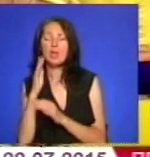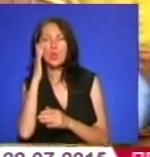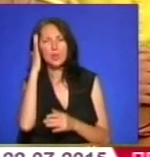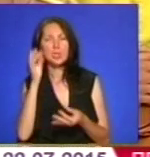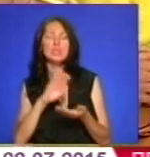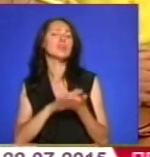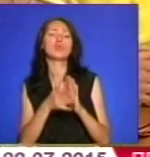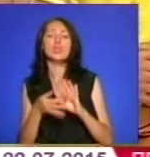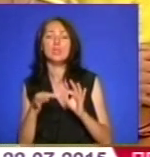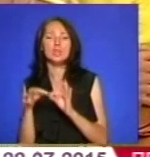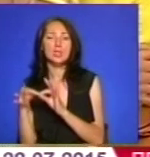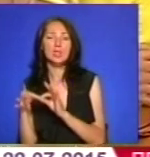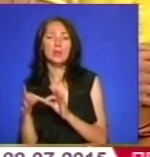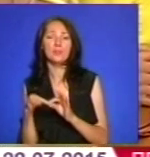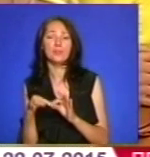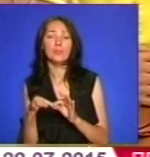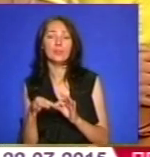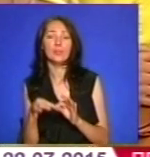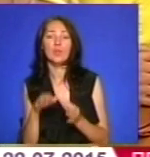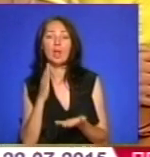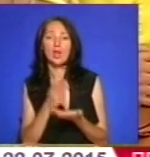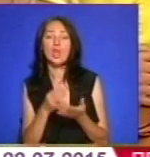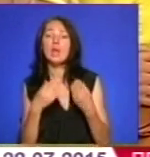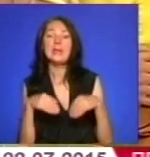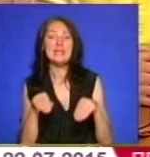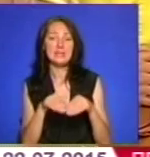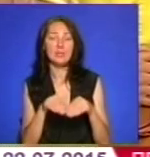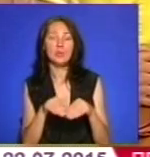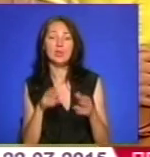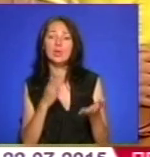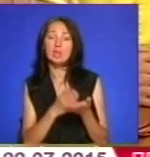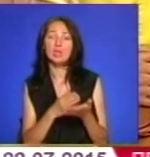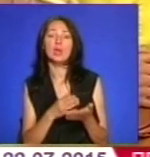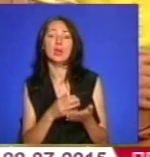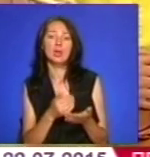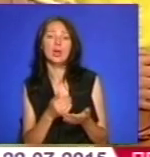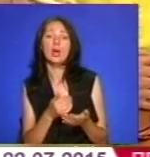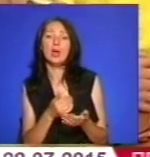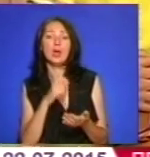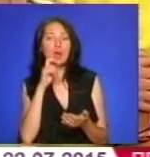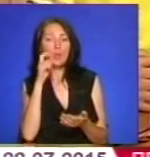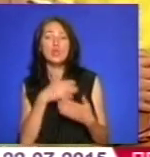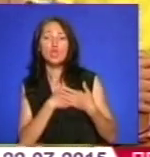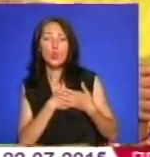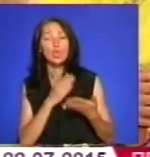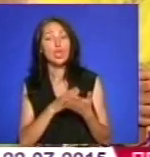складна ситуація, є сім'ї, є патріоти, є молоді